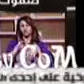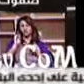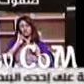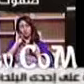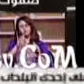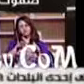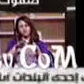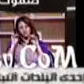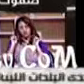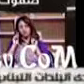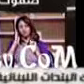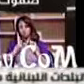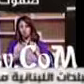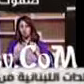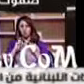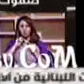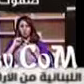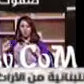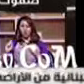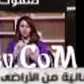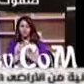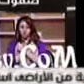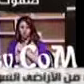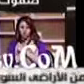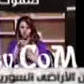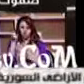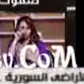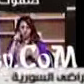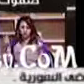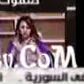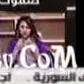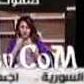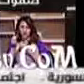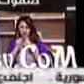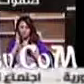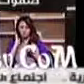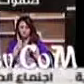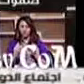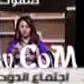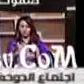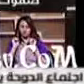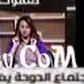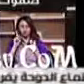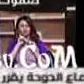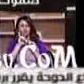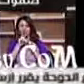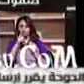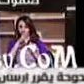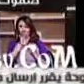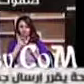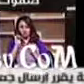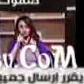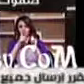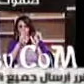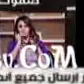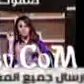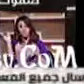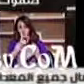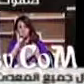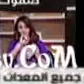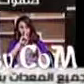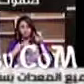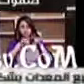مش مش مشكله قدره او ان انا اقدر ادخله ولا ما ا دخلوش مش هتولى هذا المنصب حتى ولو كان هناك